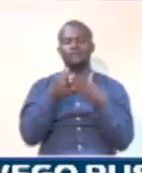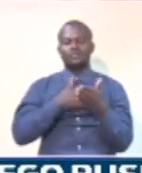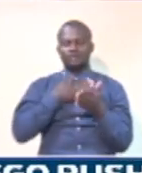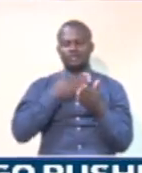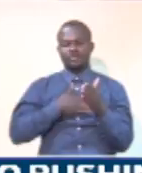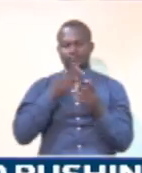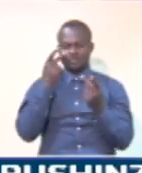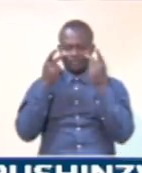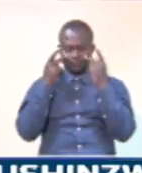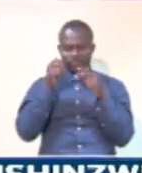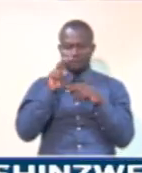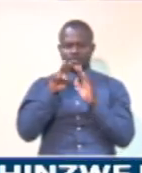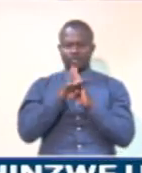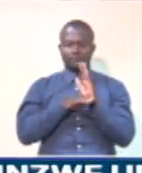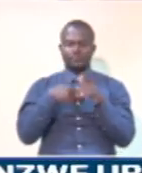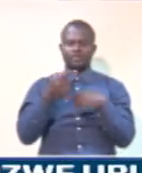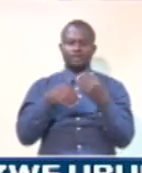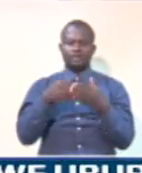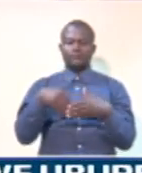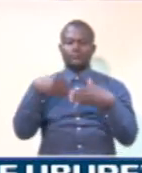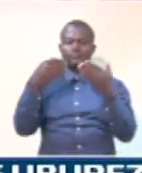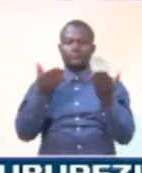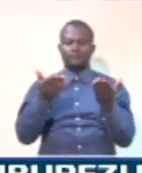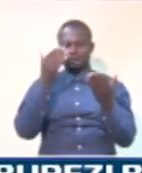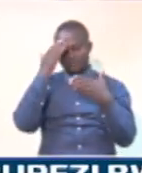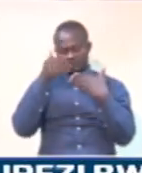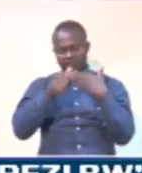kunogerwa na gahunda zitandukanye televiziyo y'u Rwanda igiye gukomeza kubagezaho kozo zirakomeje